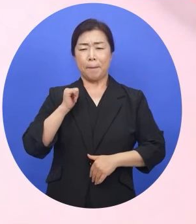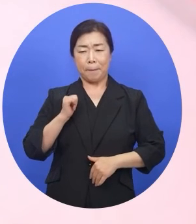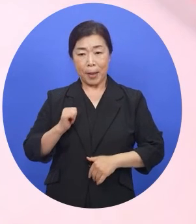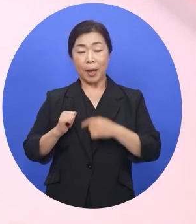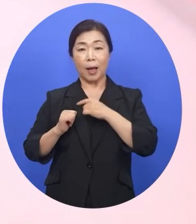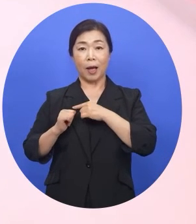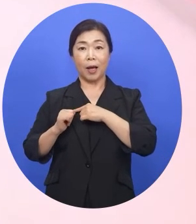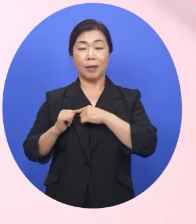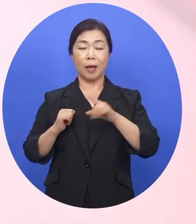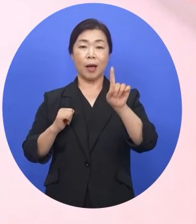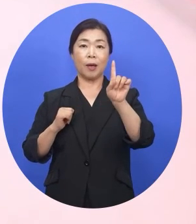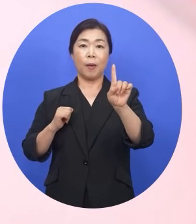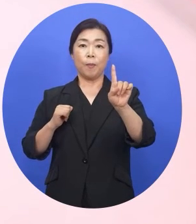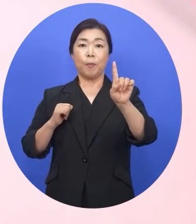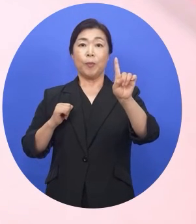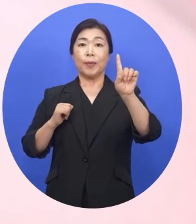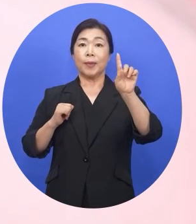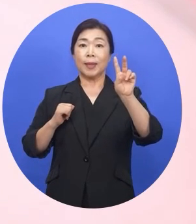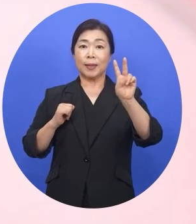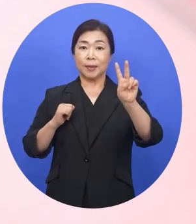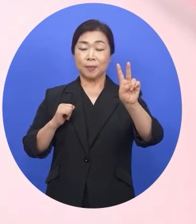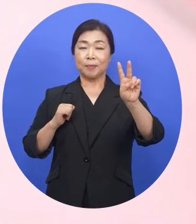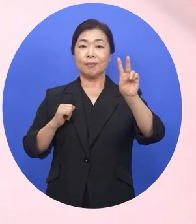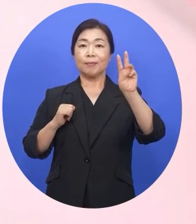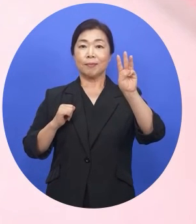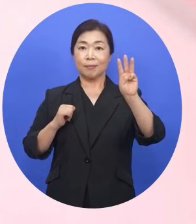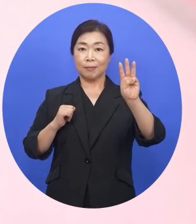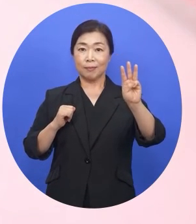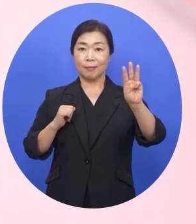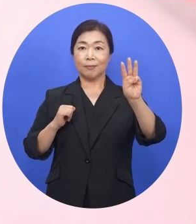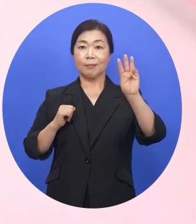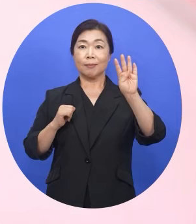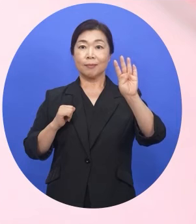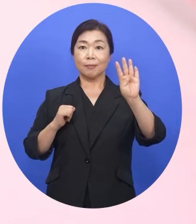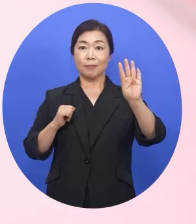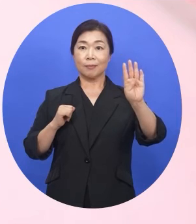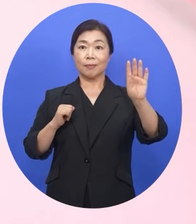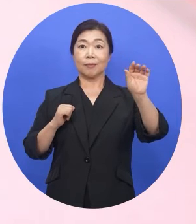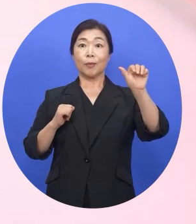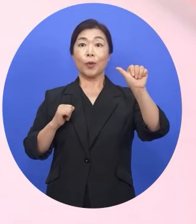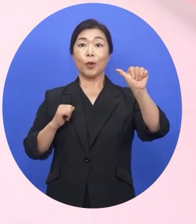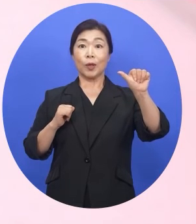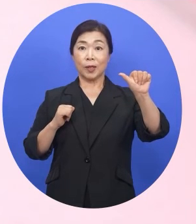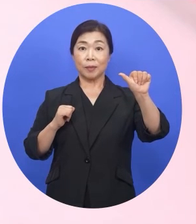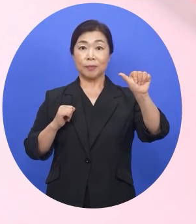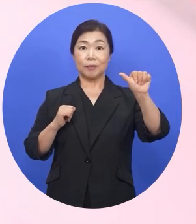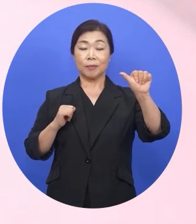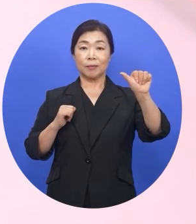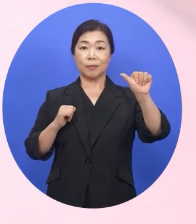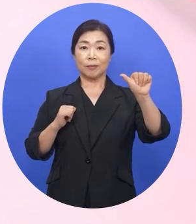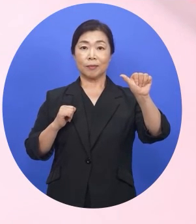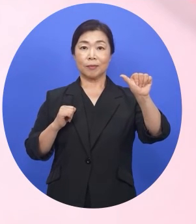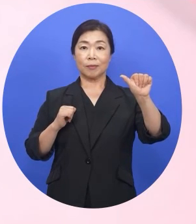숨을 참고 하나, 둘, 셋, 넷,